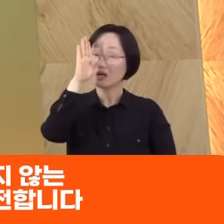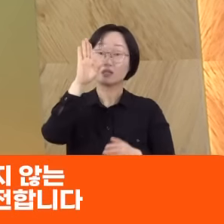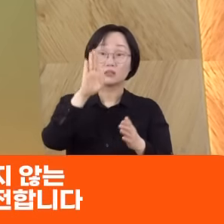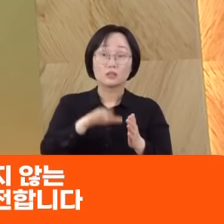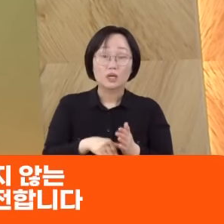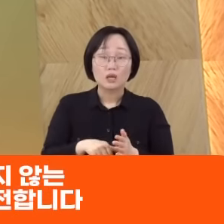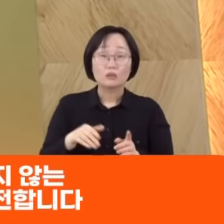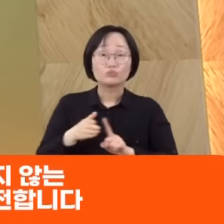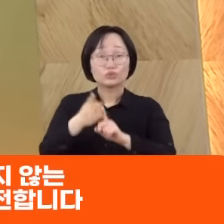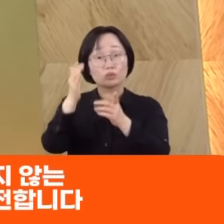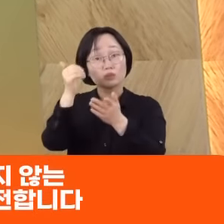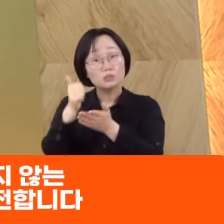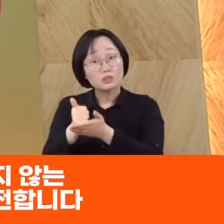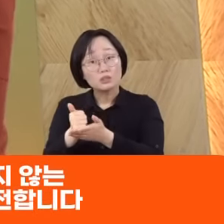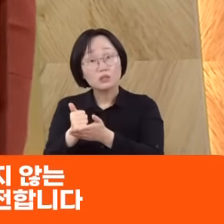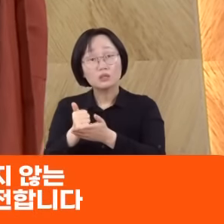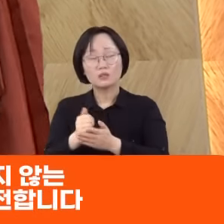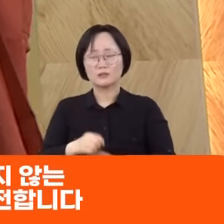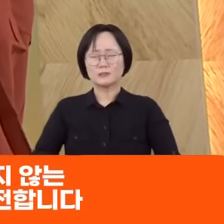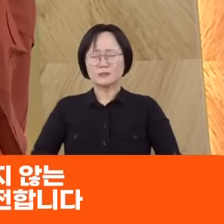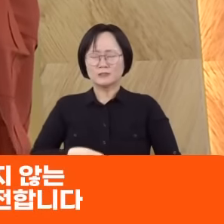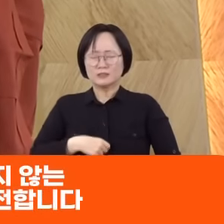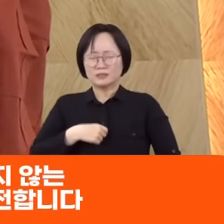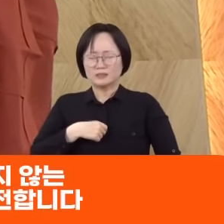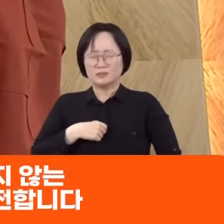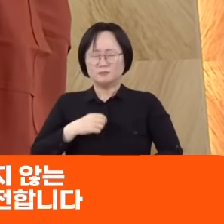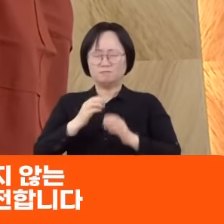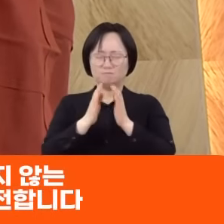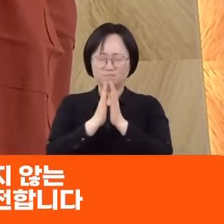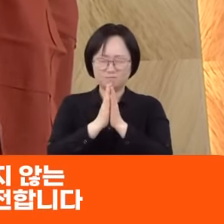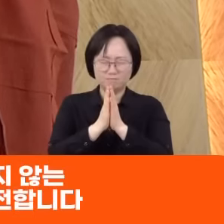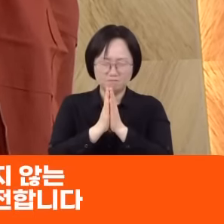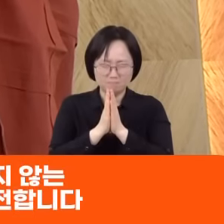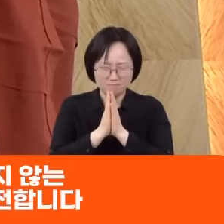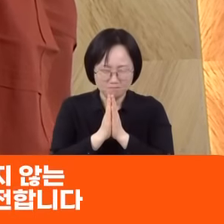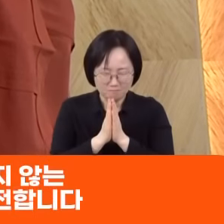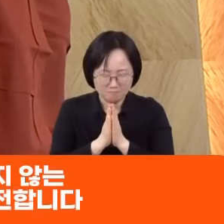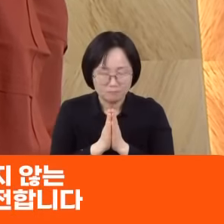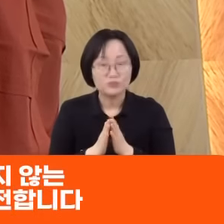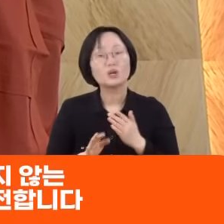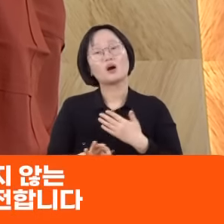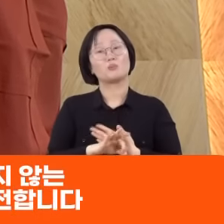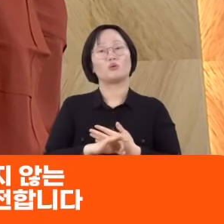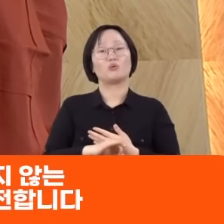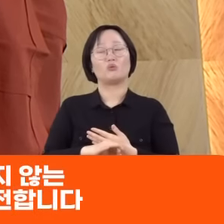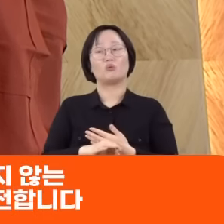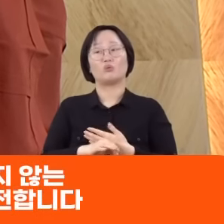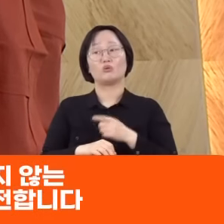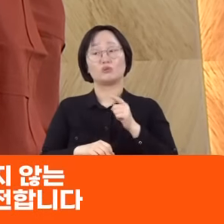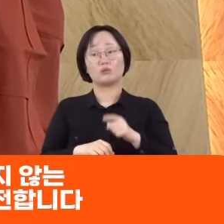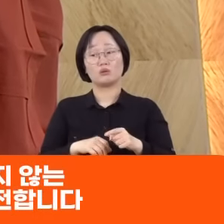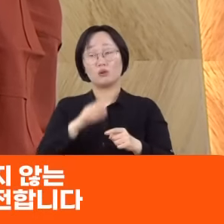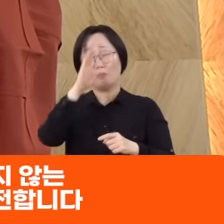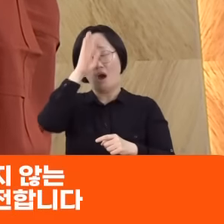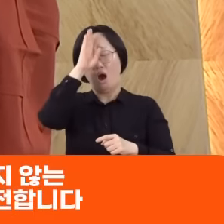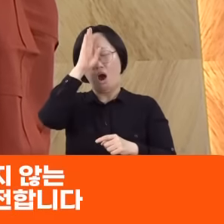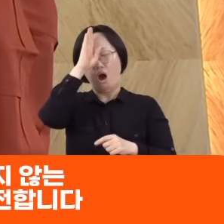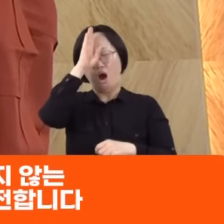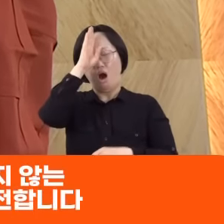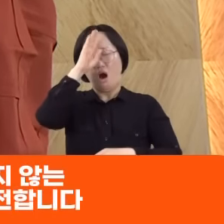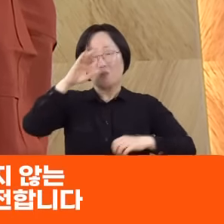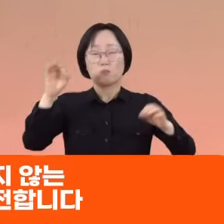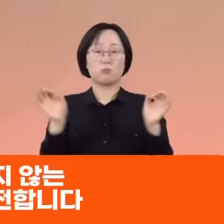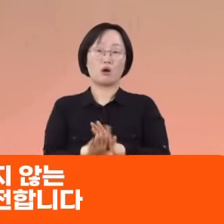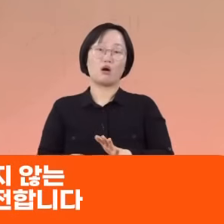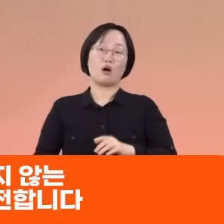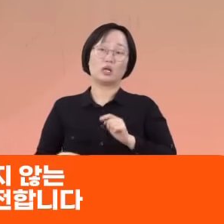간절히 기도해서 그 병이 사라지는 경우가 너무나 그 가이 영험 이야기가